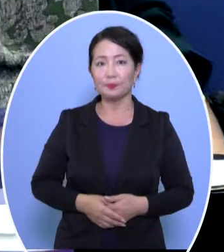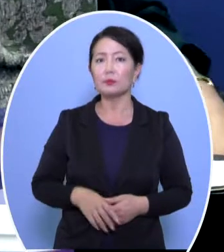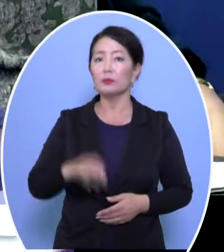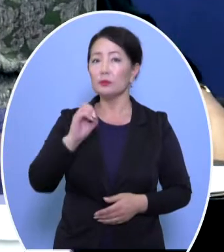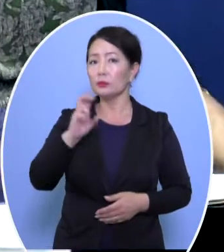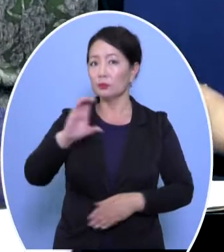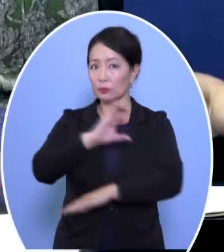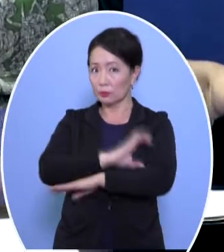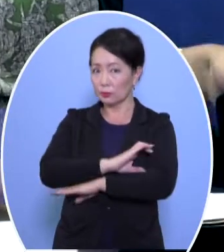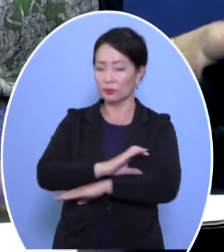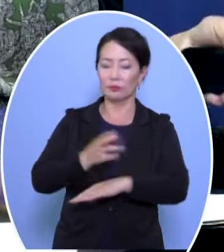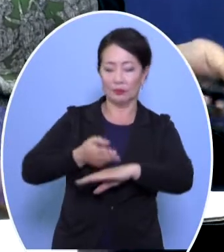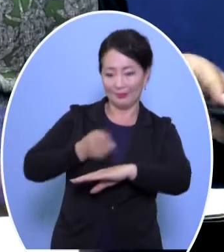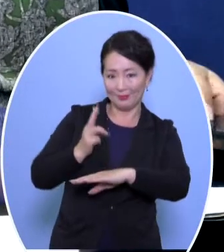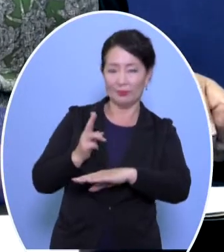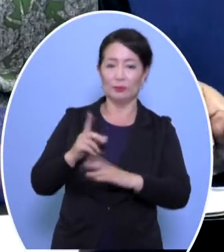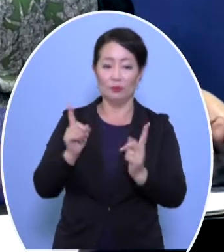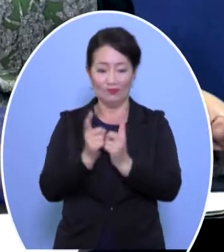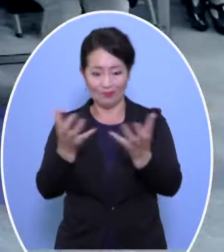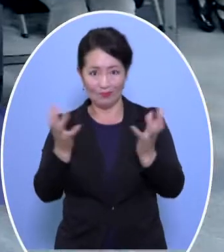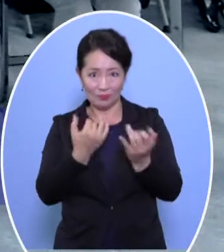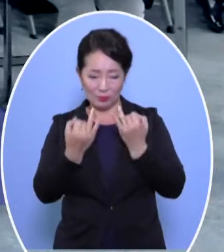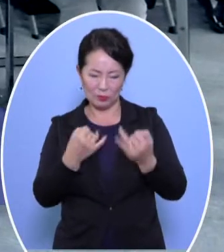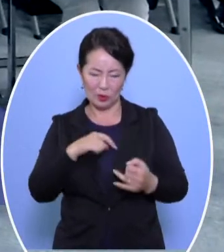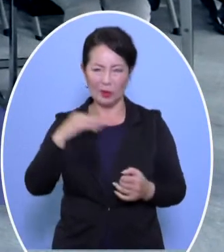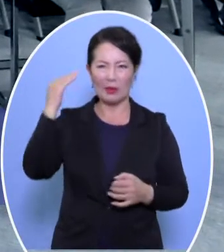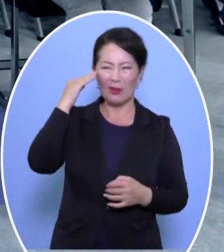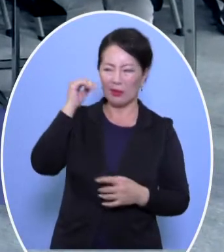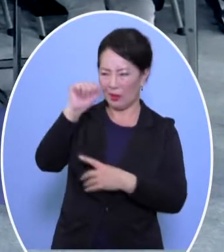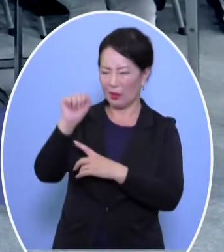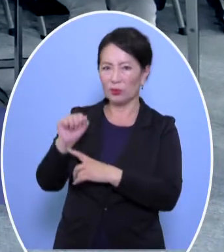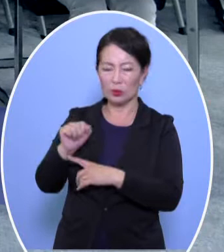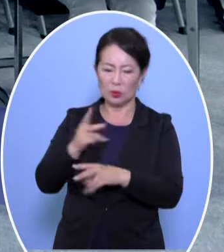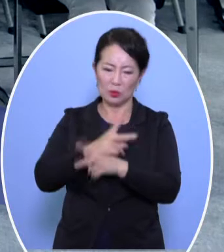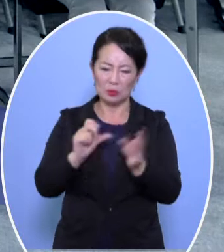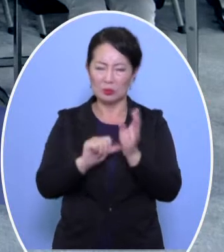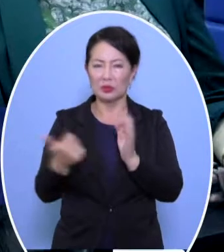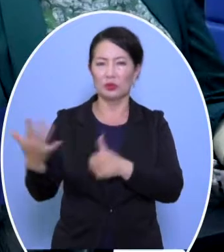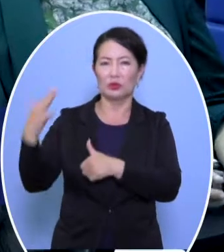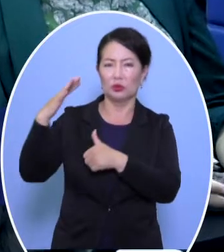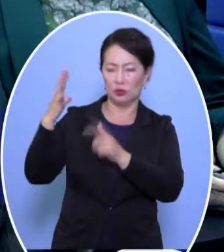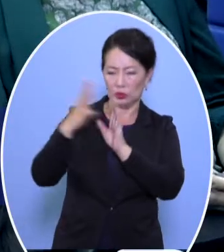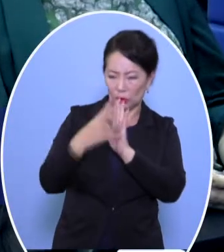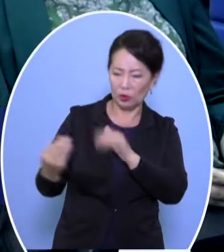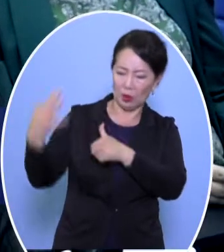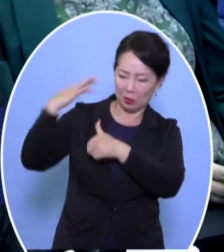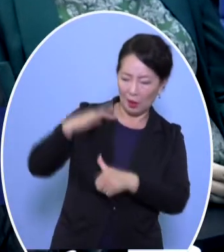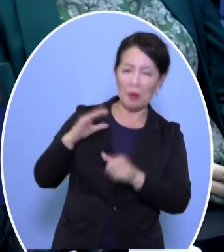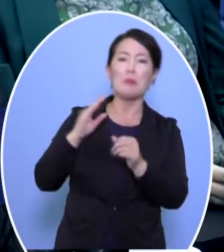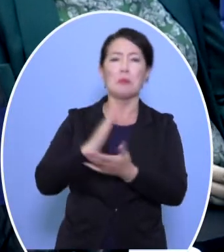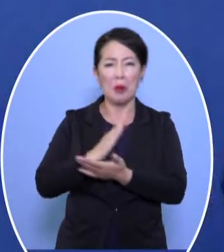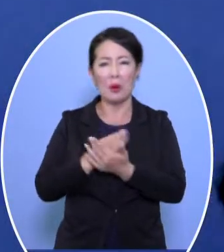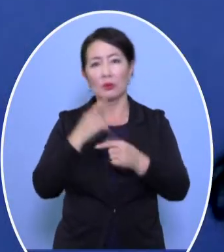Ерөнхий боловсролын сургуулийн захирлууд тусгаалцлын үеэр өөрсдөд тулгардаг за хууль бус нөлөөлөл дарамт шахалт үзүүлдэг нөхцөл байдлын